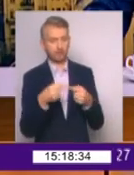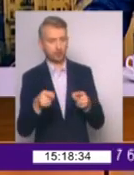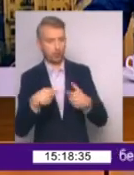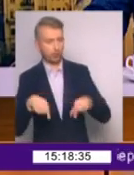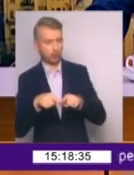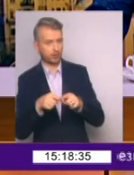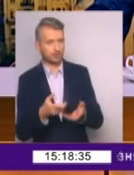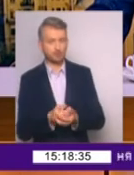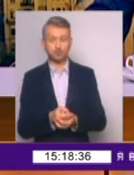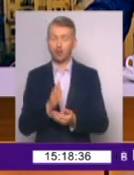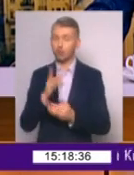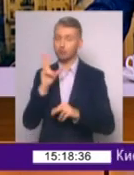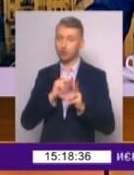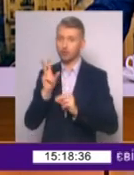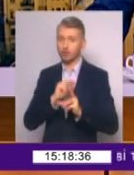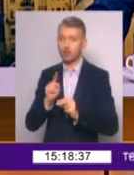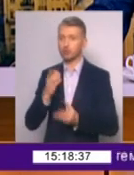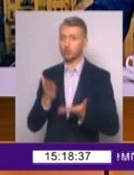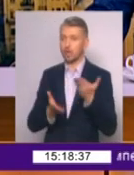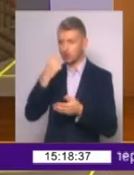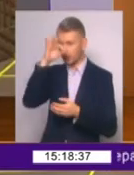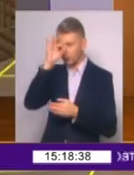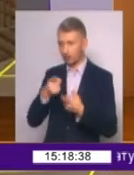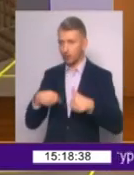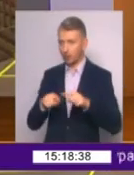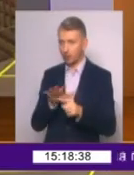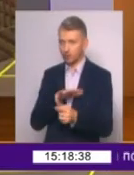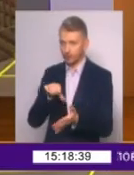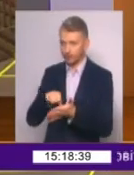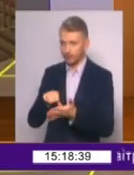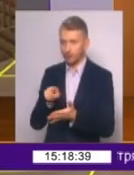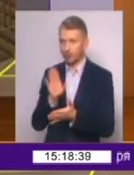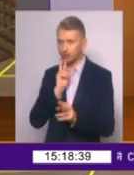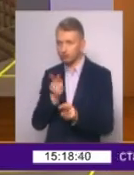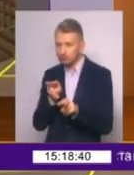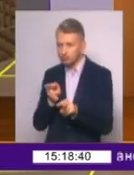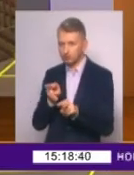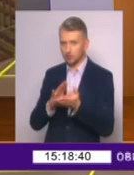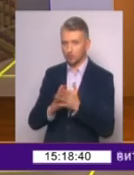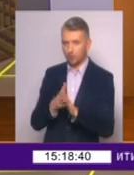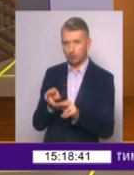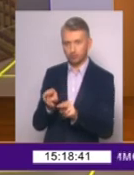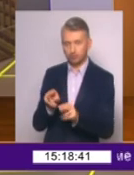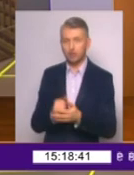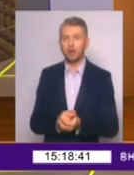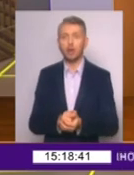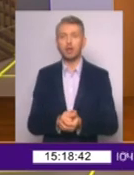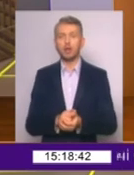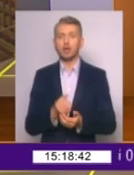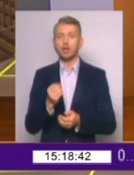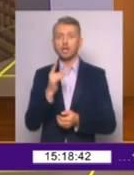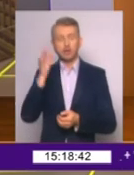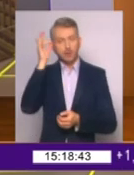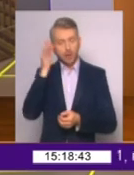округ. Ну, будемо сподіватися, що якщо правоохоронні органи були долучені, то вони будуть тримати на контролі цю ситуацію. Ще раз хочу нагадати всім